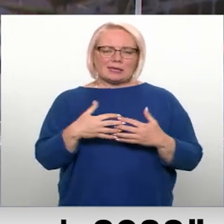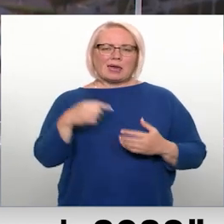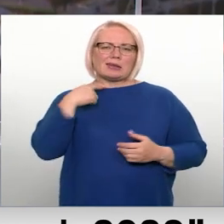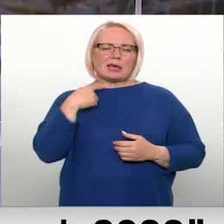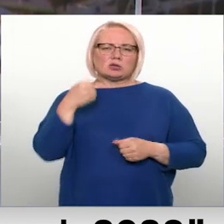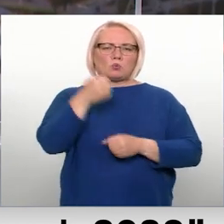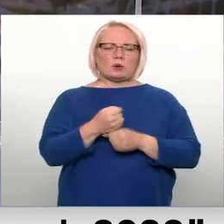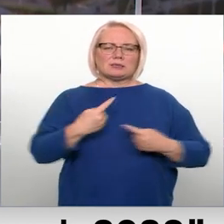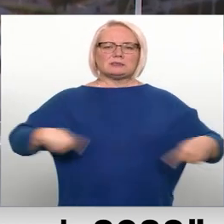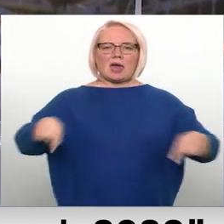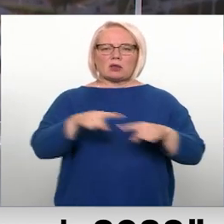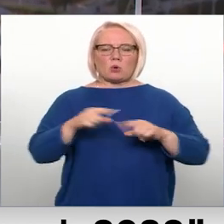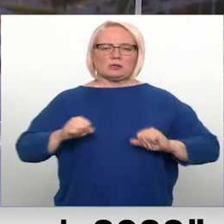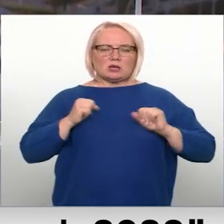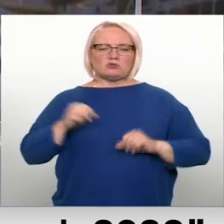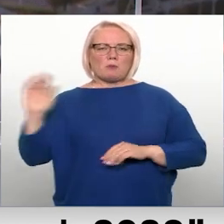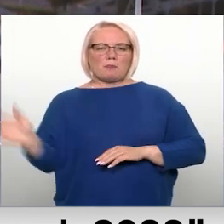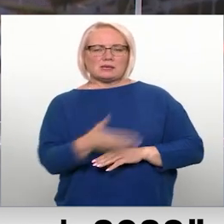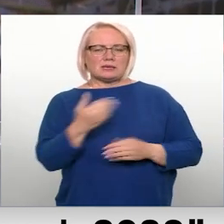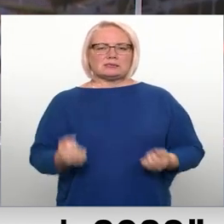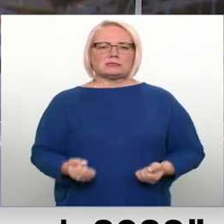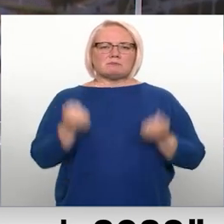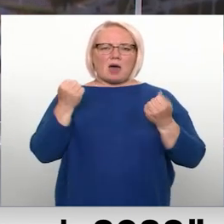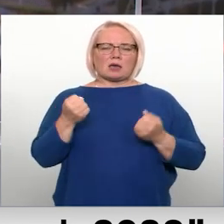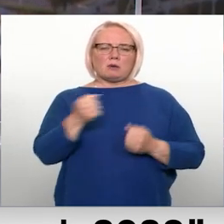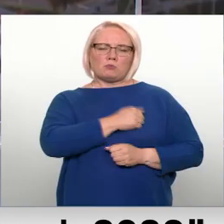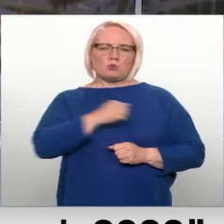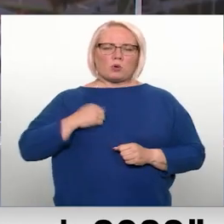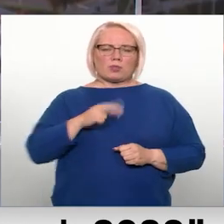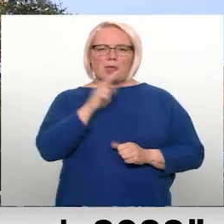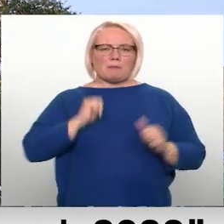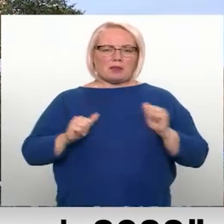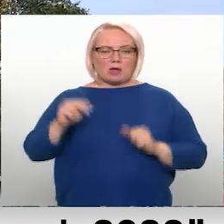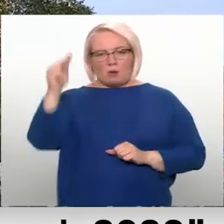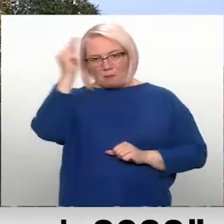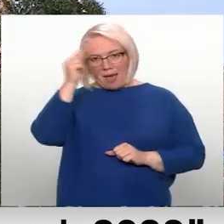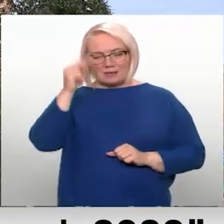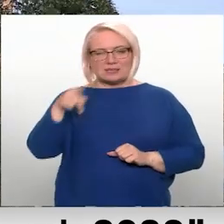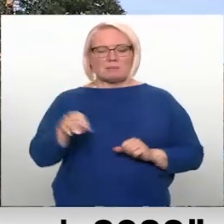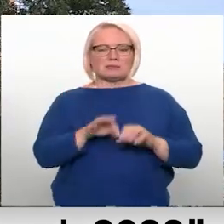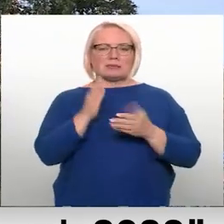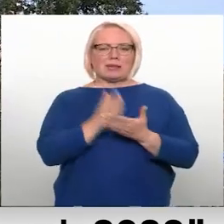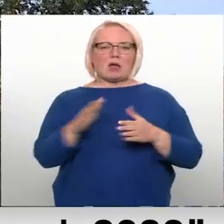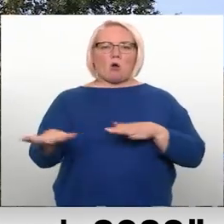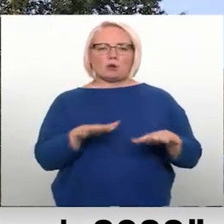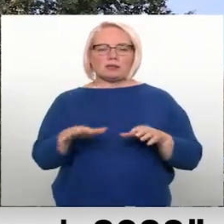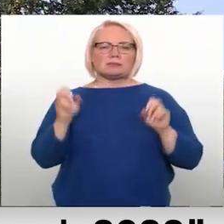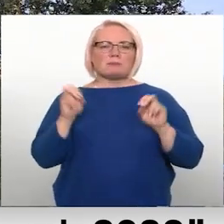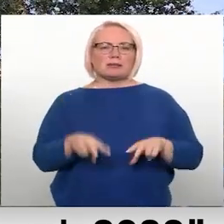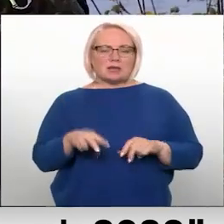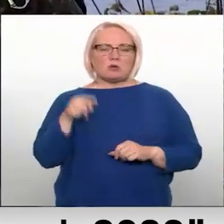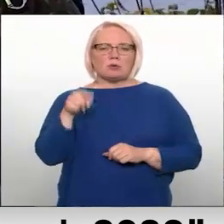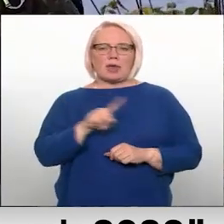teritorijā, cenšoties no tās padzīt smagi bruņotos nemierniekus. Mācības ostas teritorijā tika organizētas apzināti, jo tā